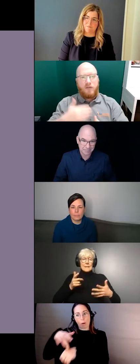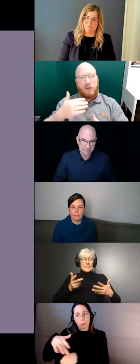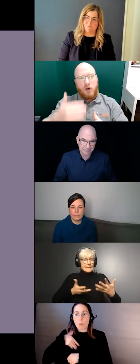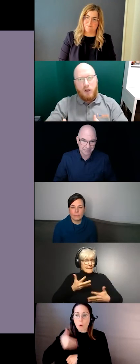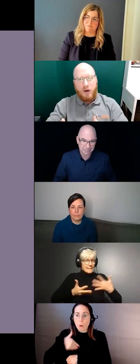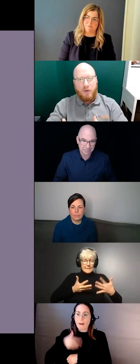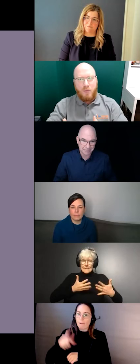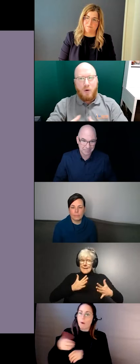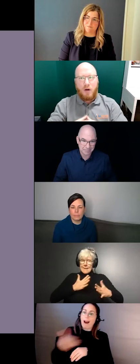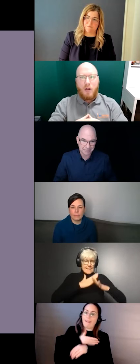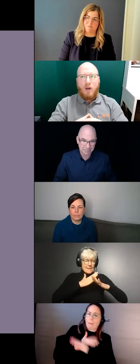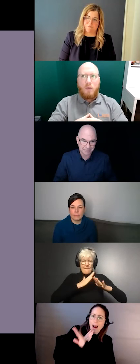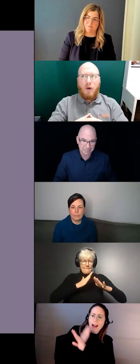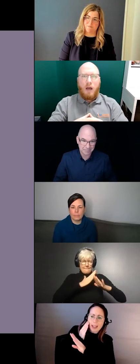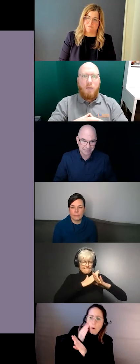doit en parler plus.